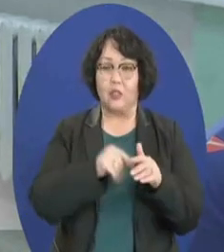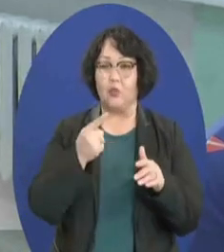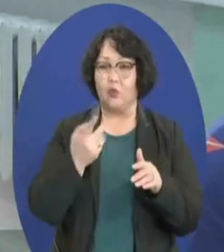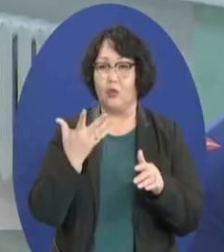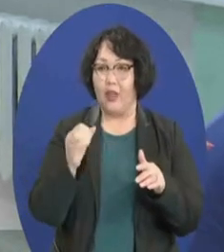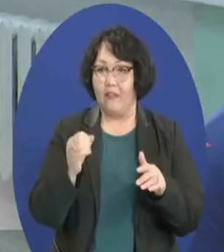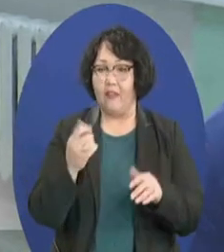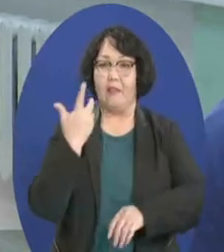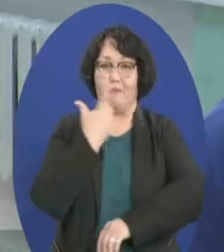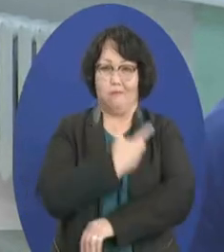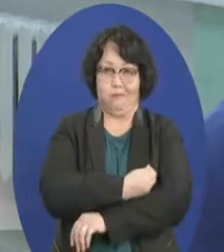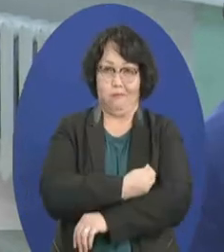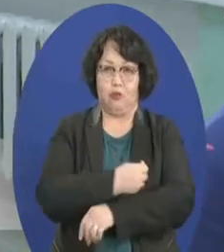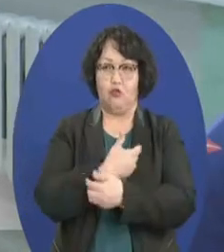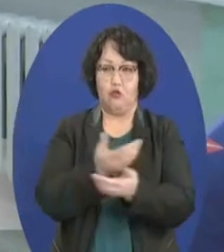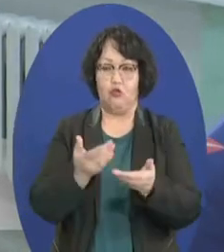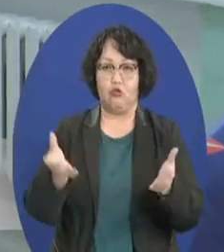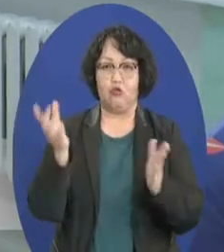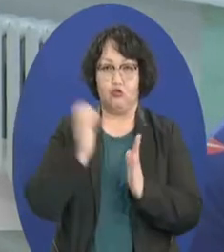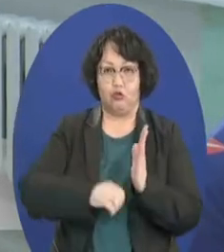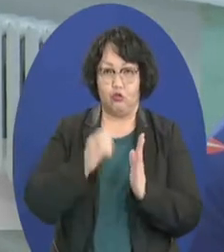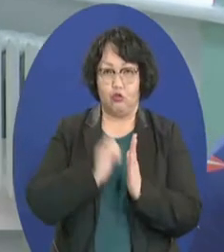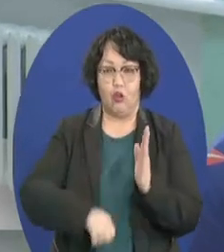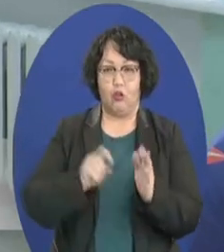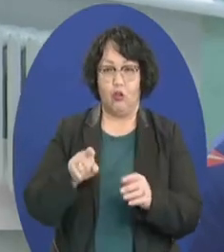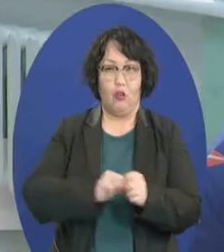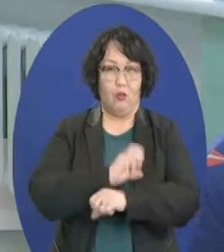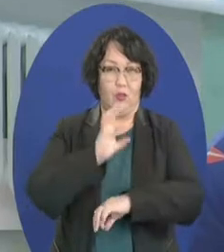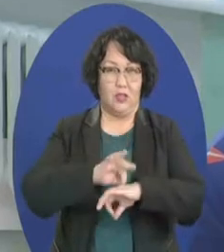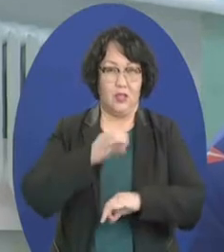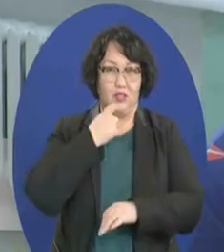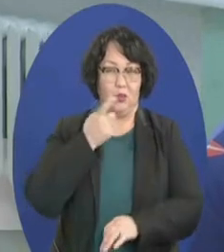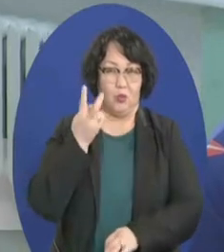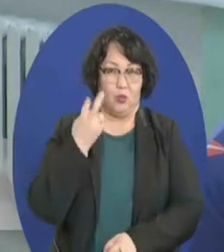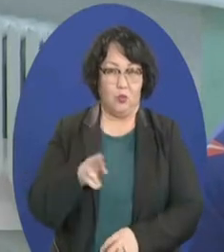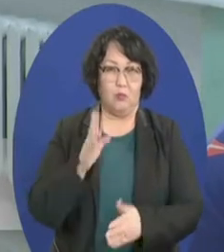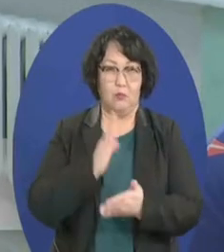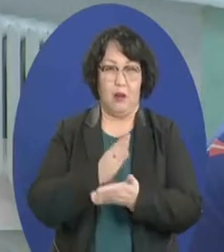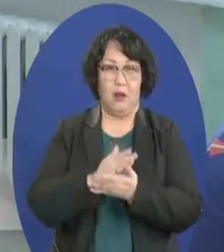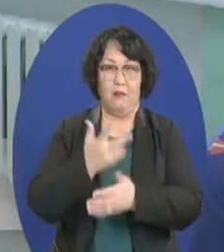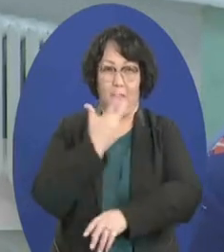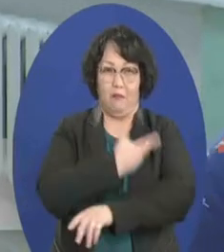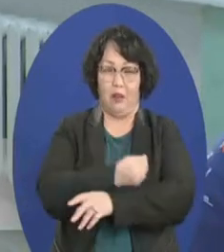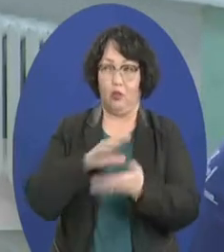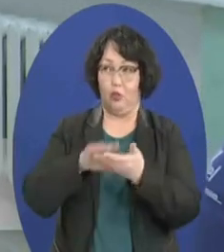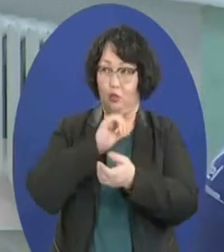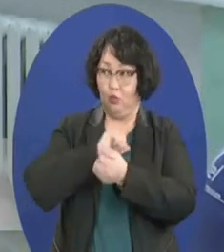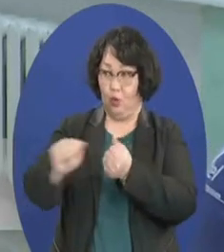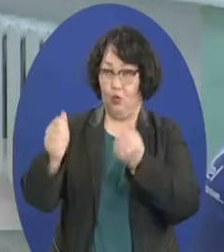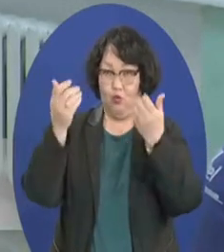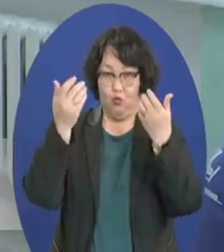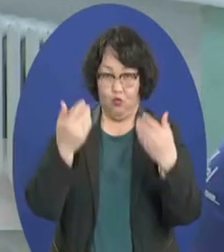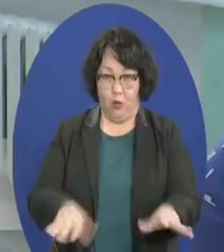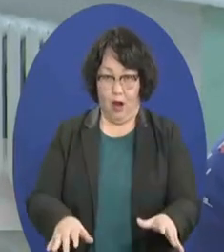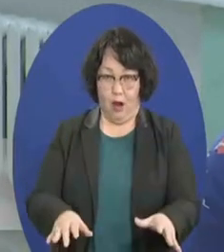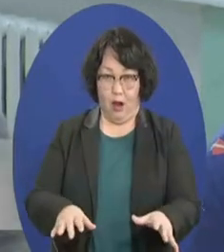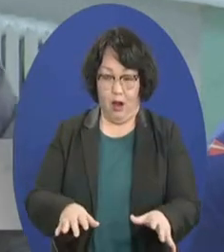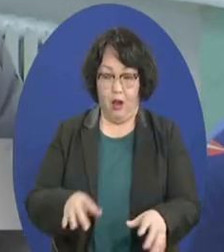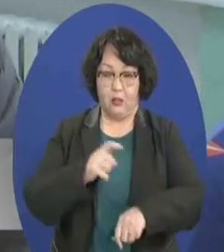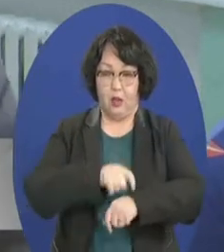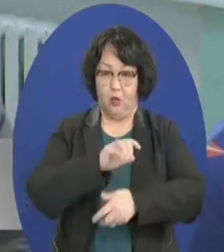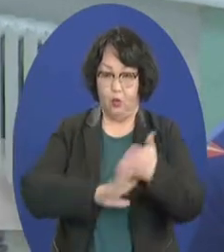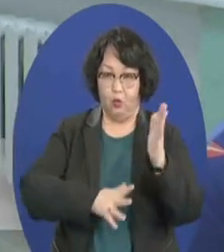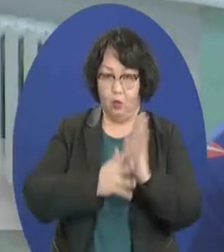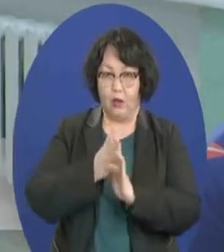үг. А гэхдээ өнөөдөр цар тахлын нөхцөл байдал амаргүй байгаа үед нэгэнтэй вакцины төлбөр одоо хийгдсэн татан авалтын